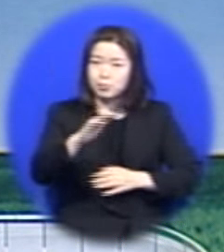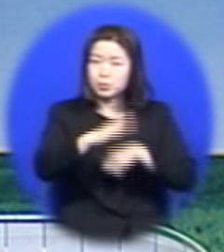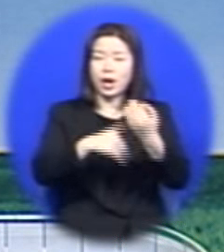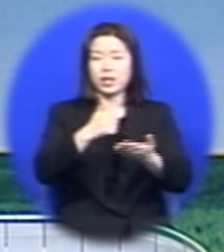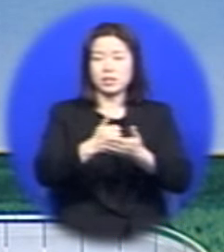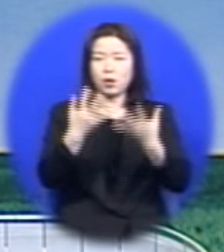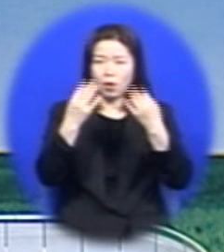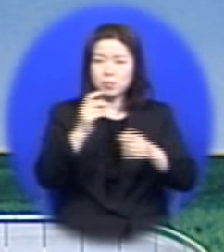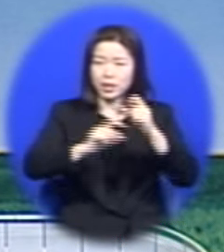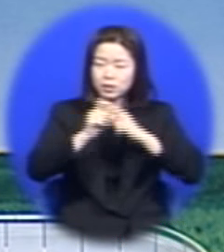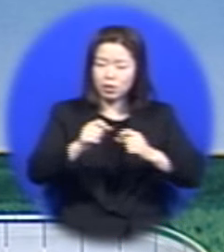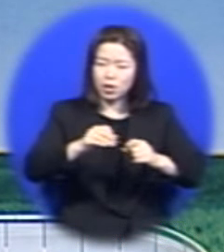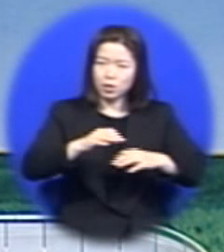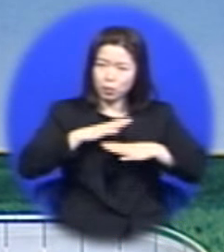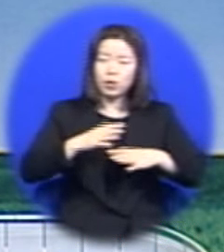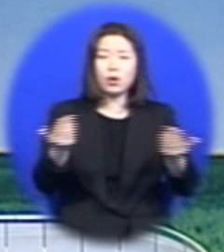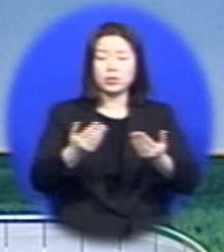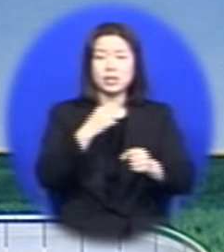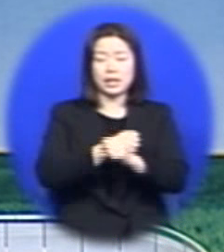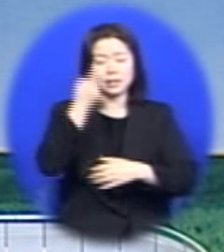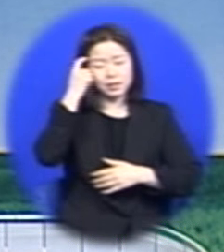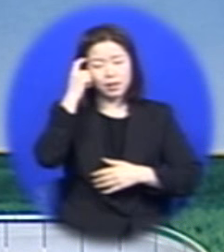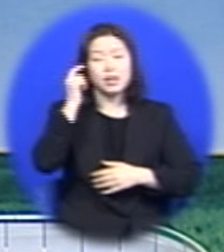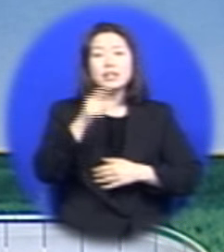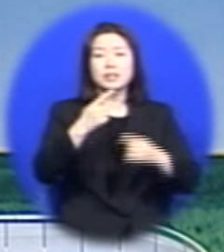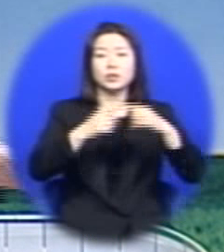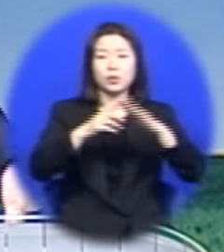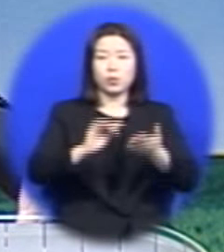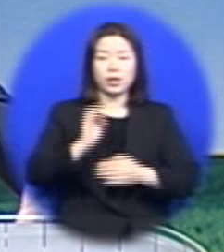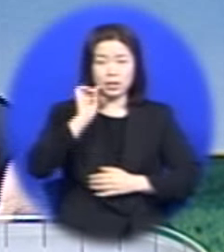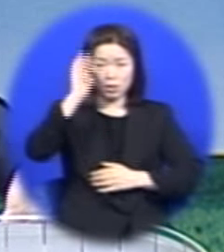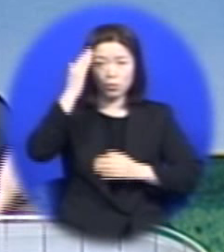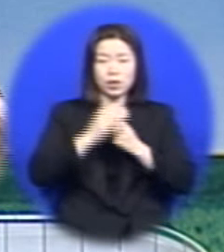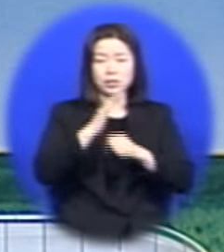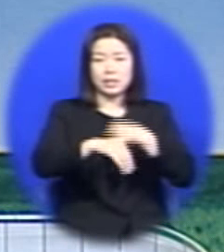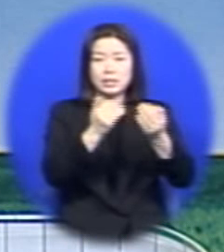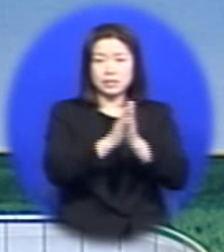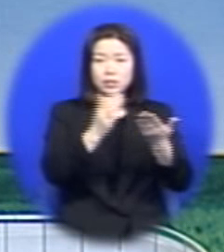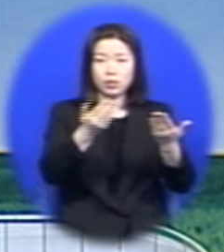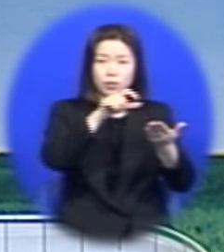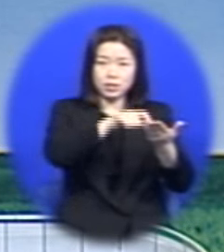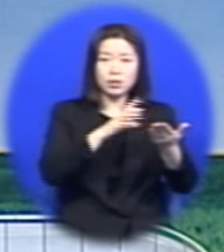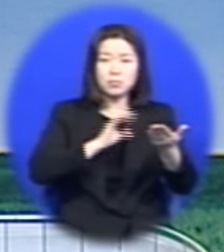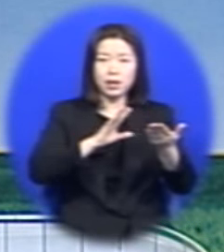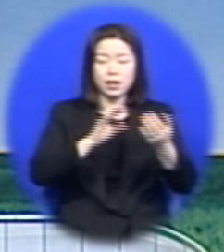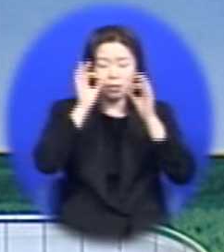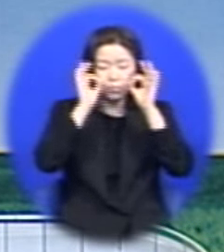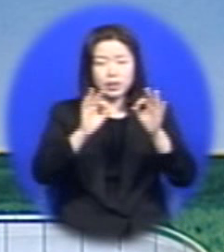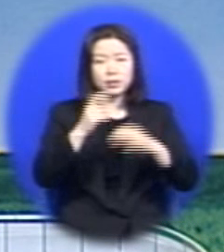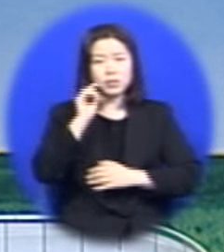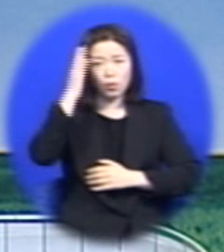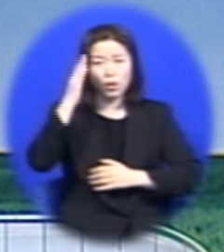얼마나 놀라운 일을 하실까? 그 교회의 영광을, 성경에서만 보았던 그 교회의 영광을 보고